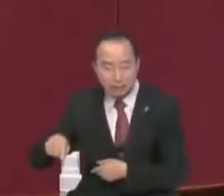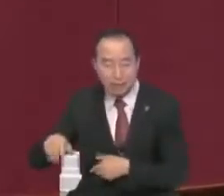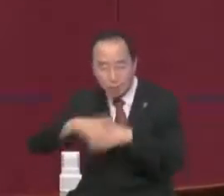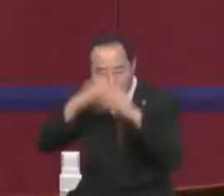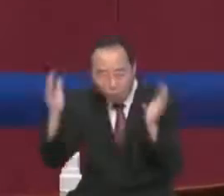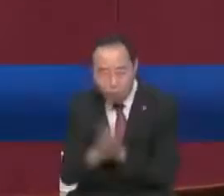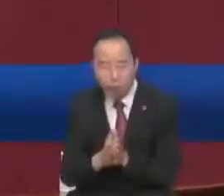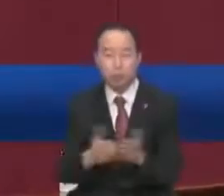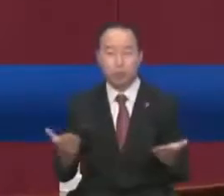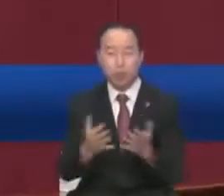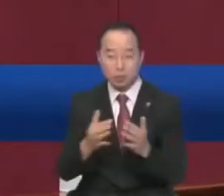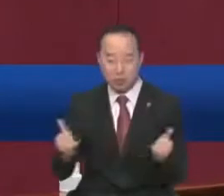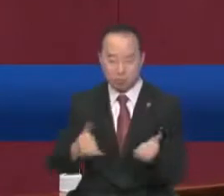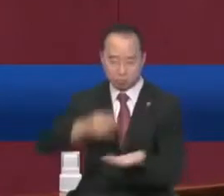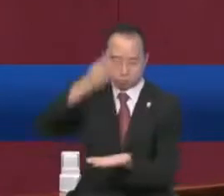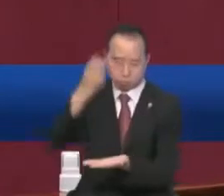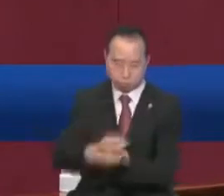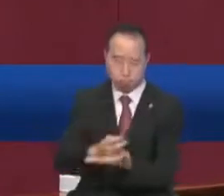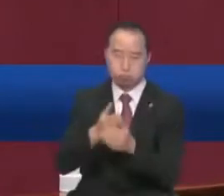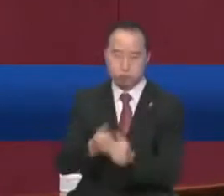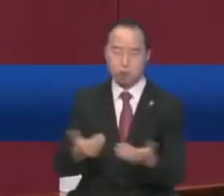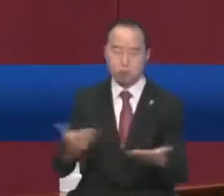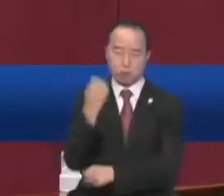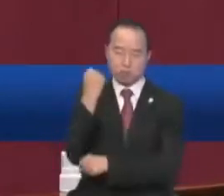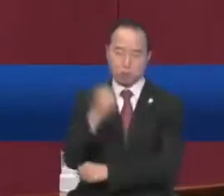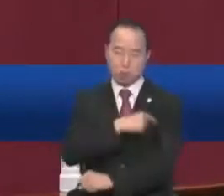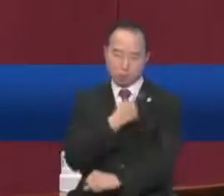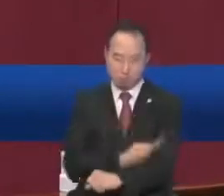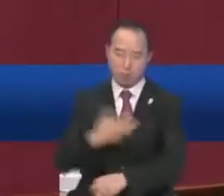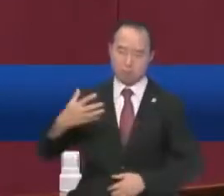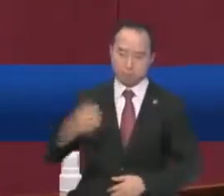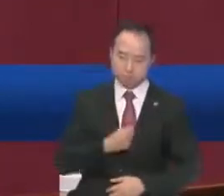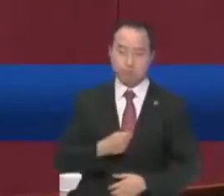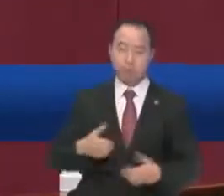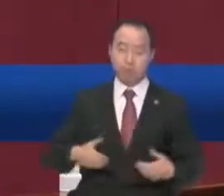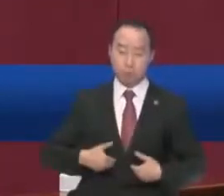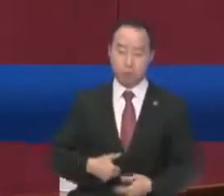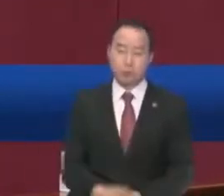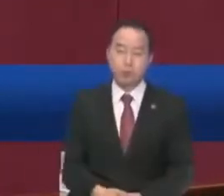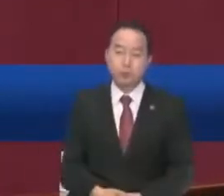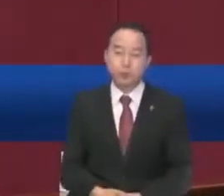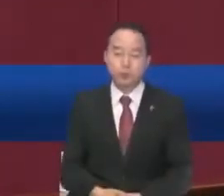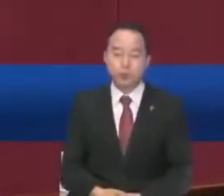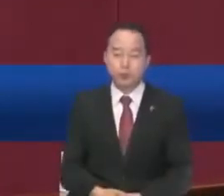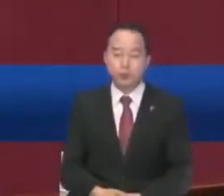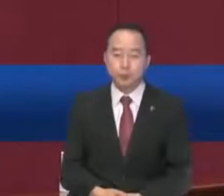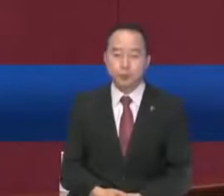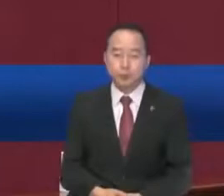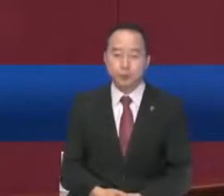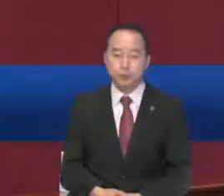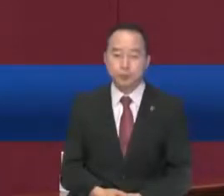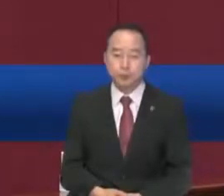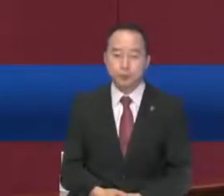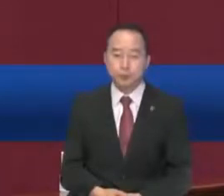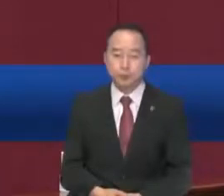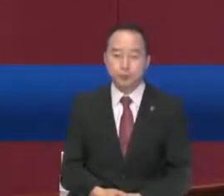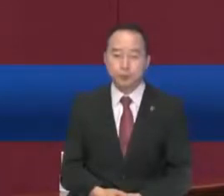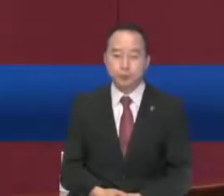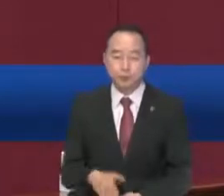노동자들은 헌법과 법률이 보장하는 노동 기본권을 예외 없이 누릴 수 있어야 합니다.